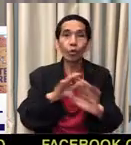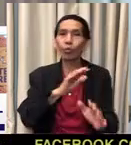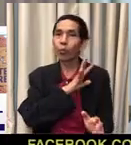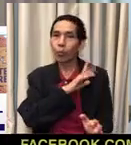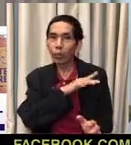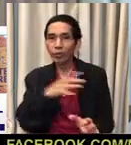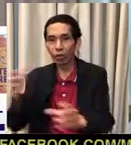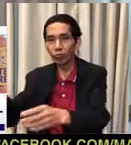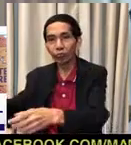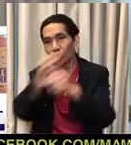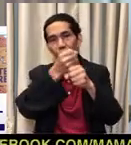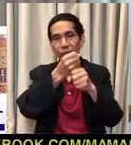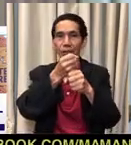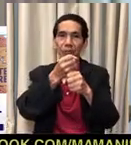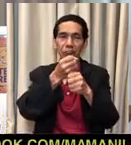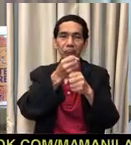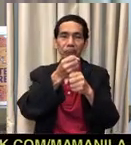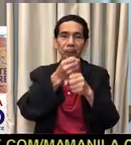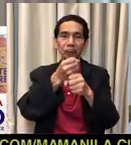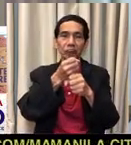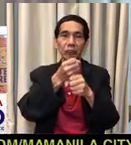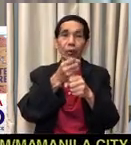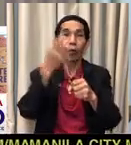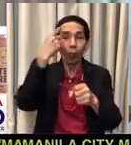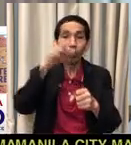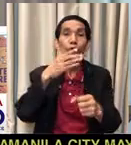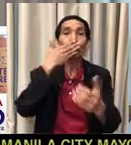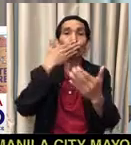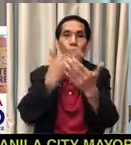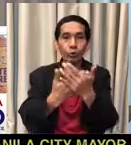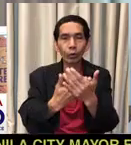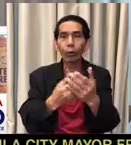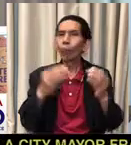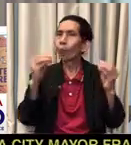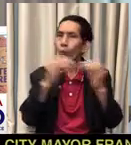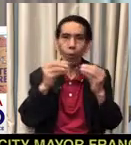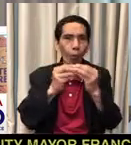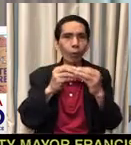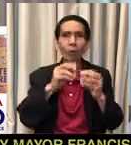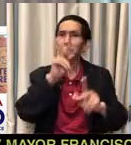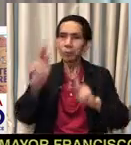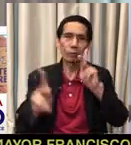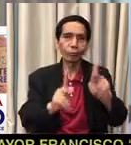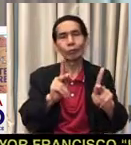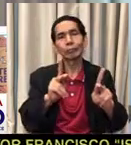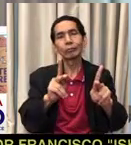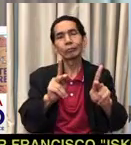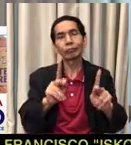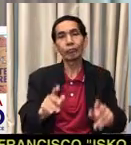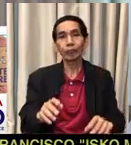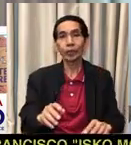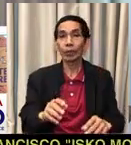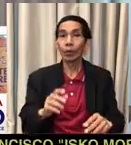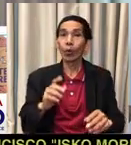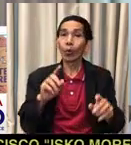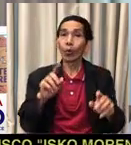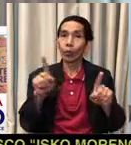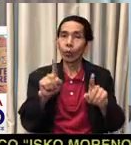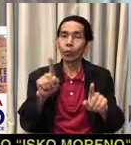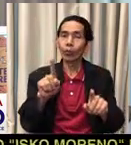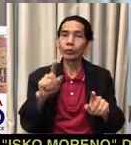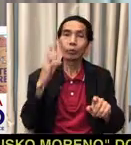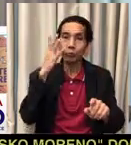hintayin kalawitin kayo. Oh. Uh-huh. Para sa kapakanan ng higit na nakakarami. Opo. Ang kagandahan